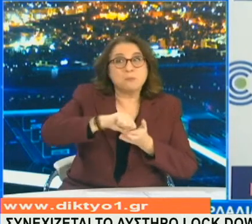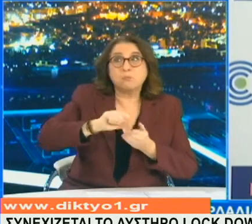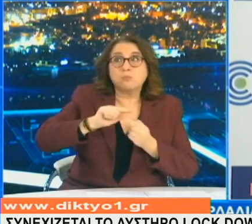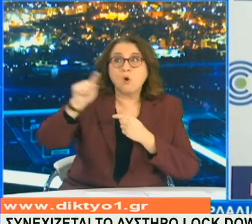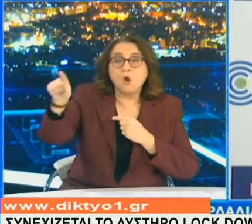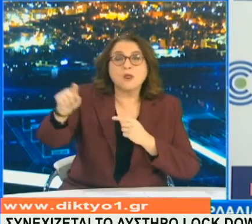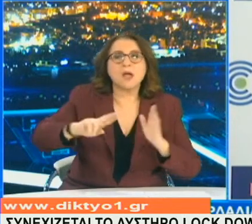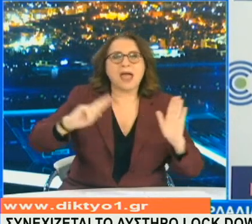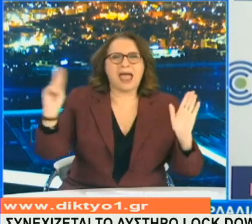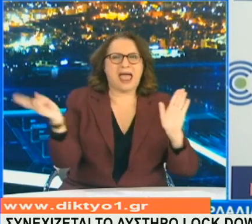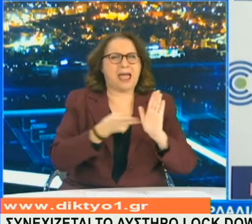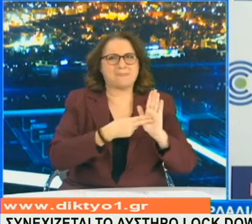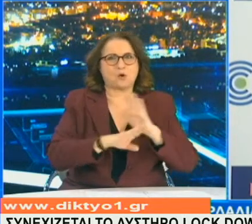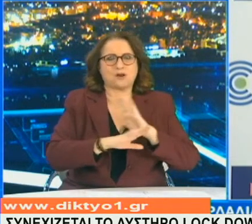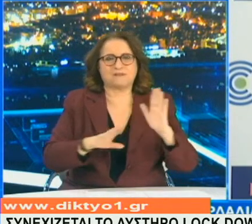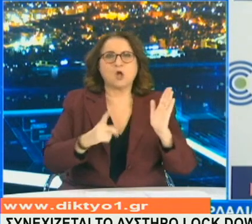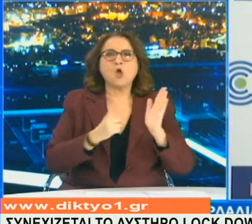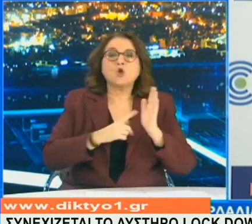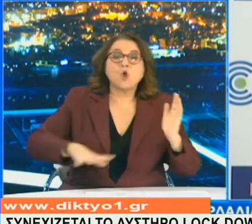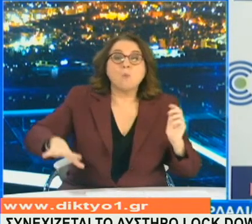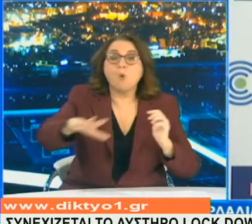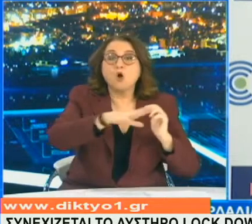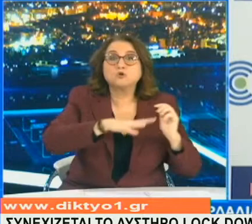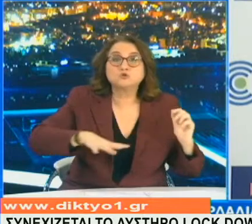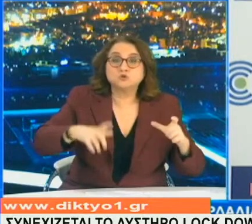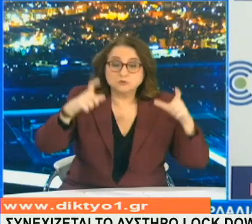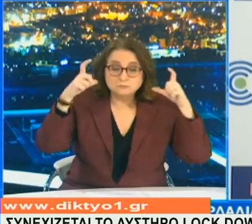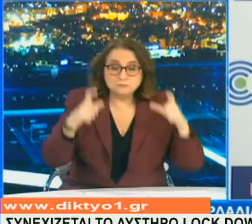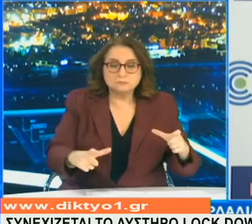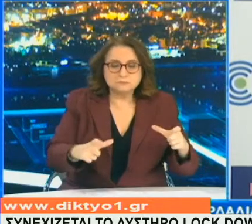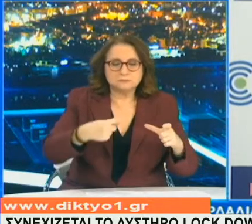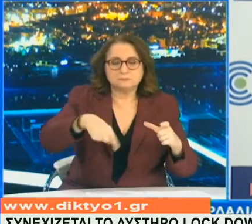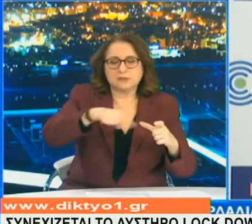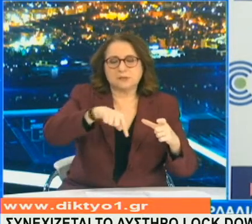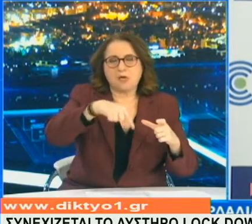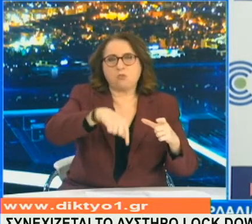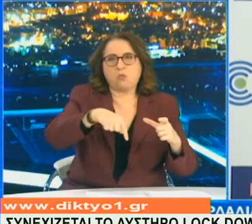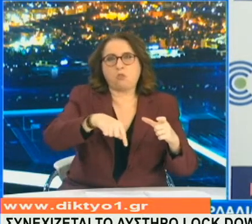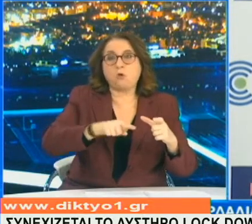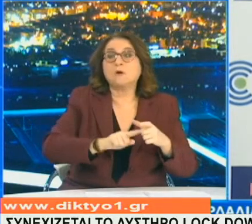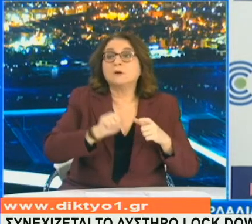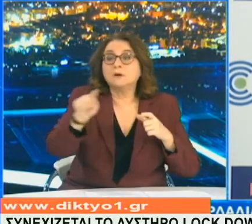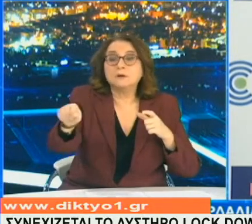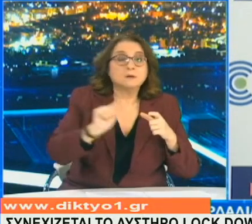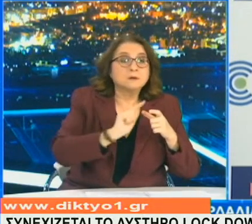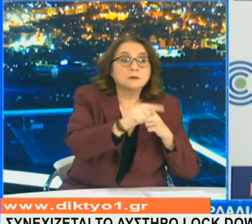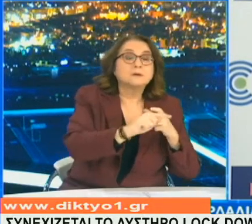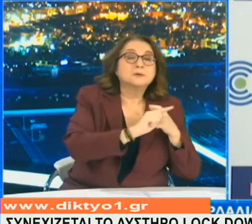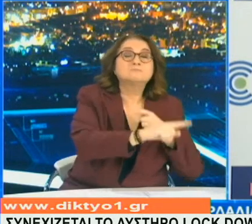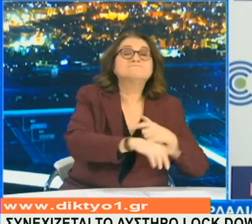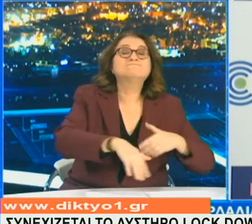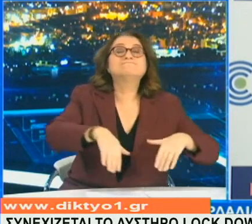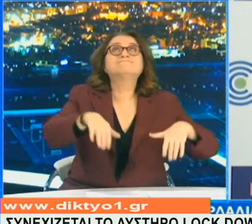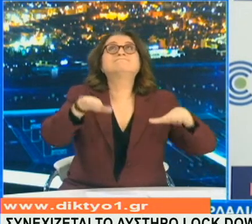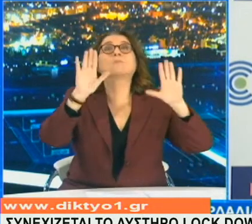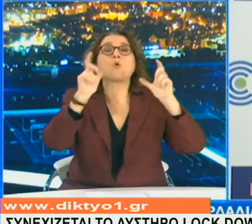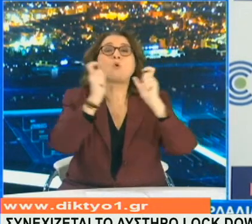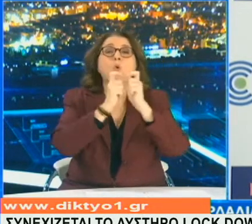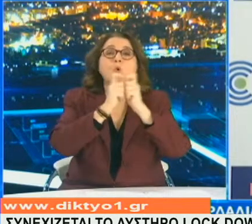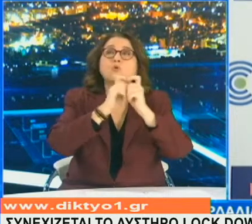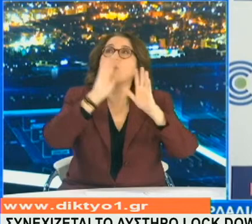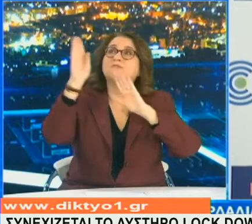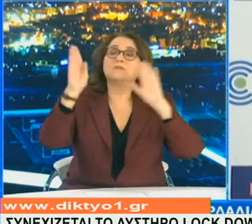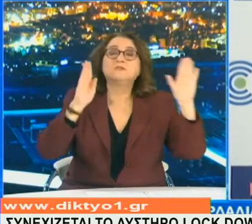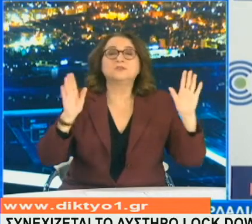περιφερειακή ενότητα, από νομό δηλαδή, σε άλλη περιφερειακή ενότητα, παρά μόνο για συγκεκριμένους λόγους, όπως αυτοί ισχύουν και